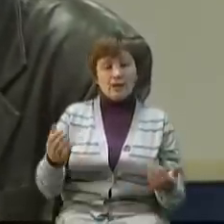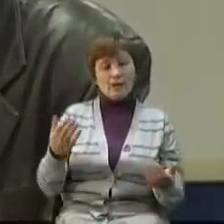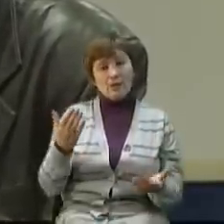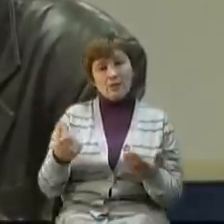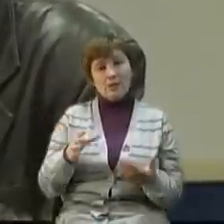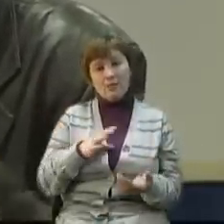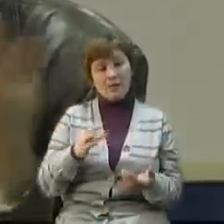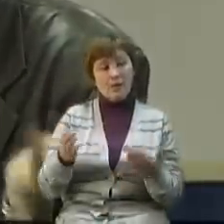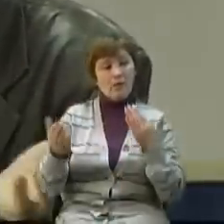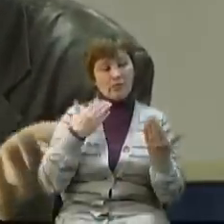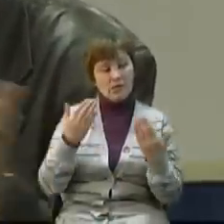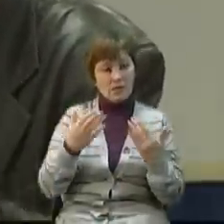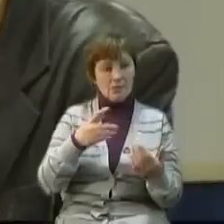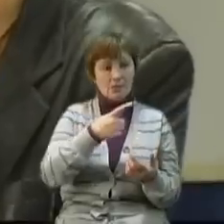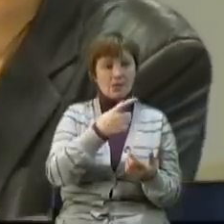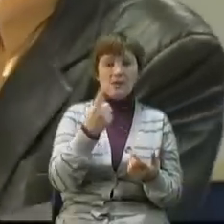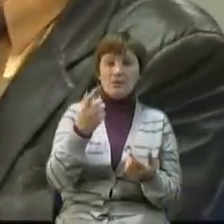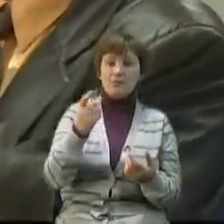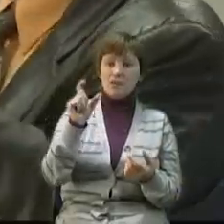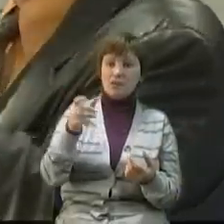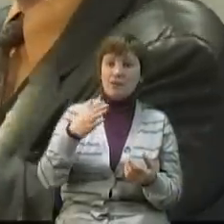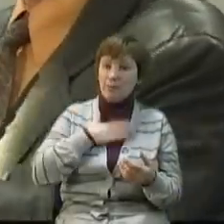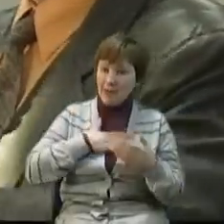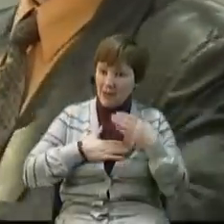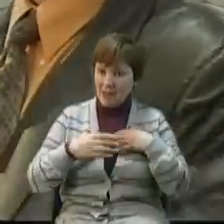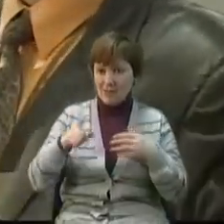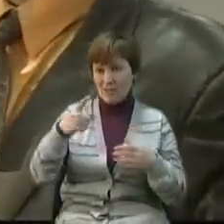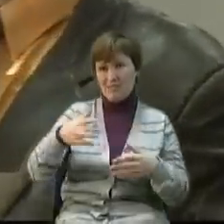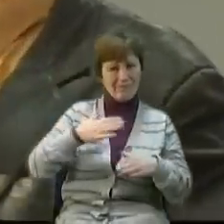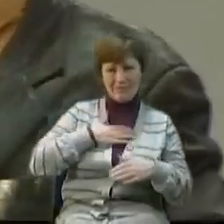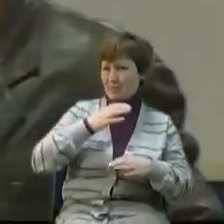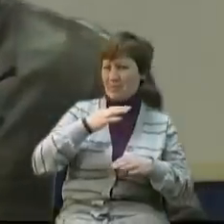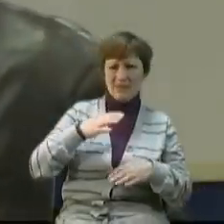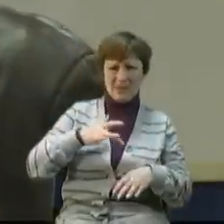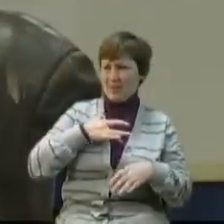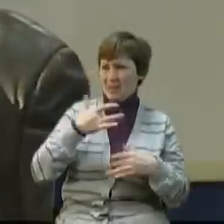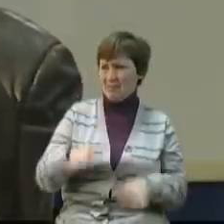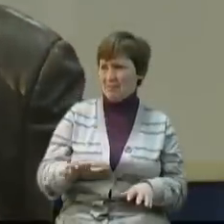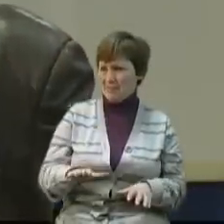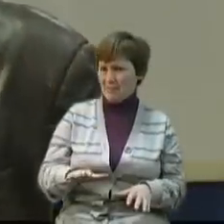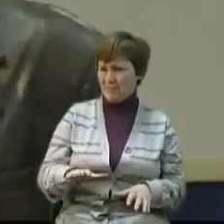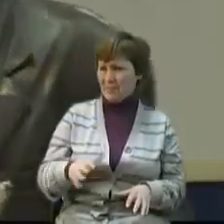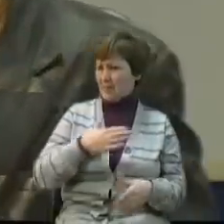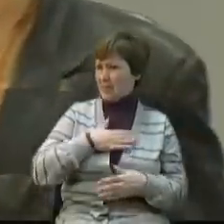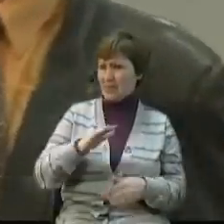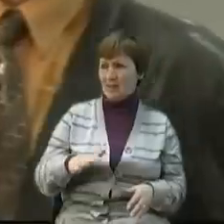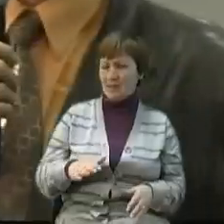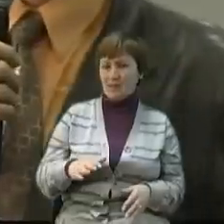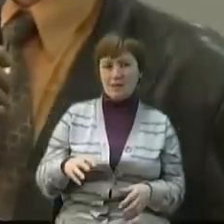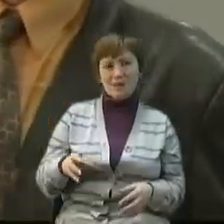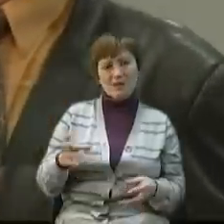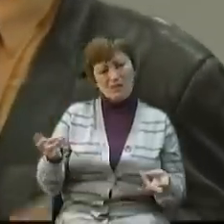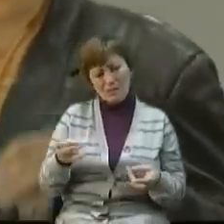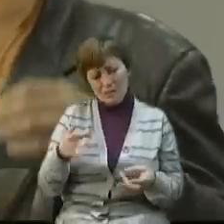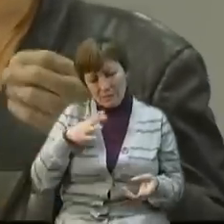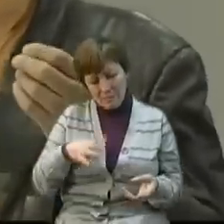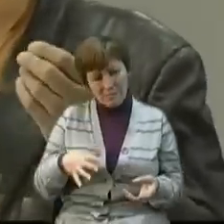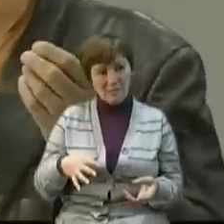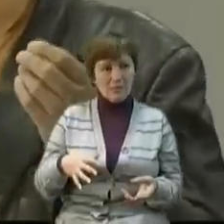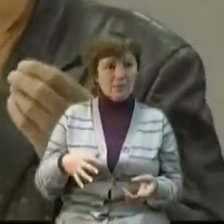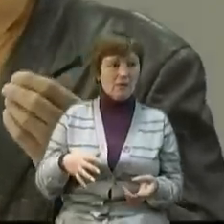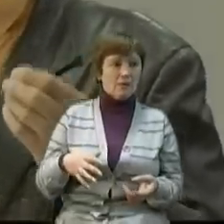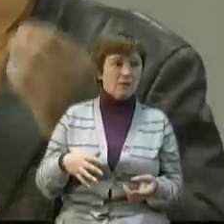общаемся с кем-то, нам с одними приятно общаться, с другими не очень приятно общаться, но надо. Вот.